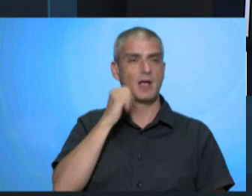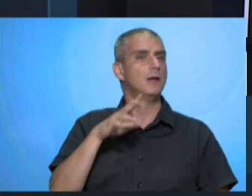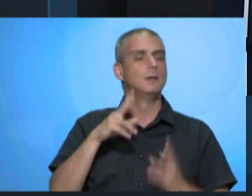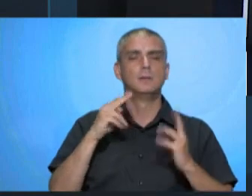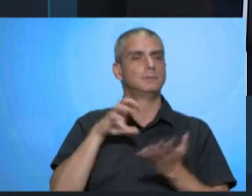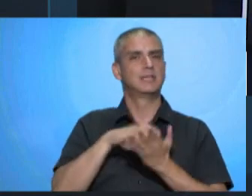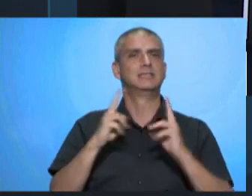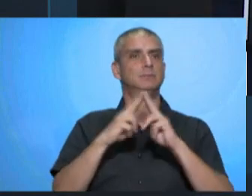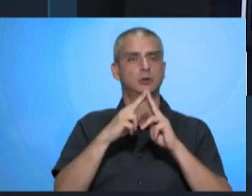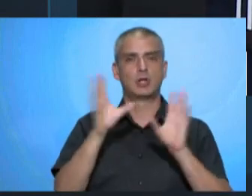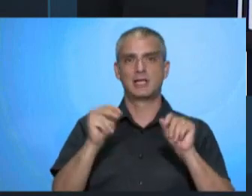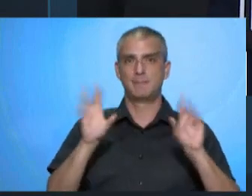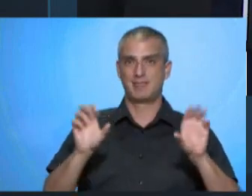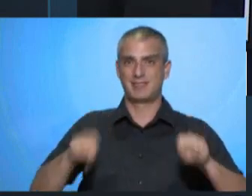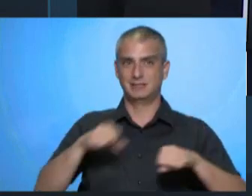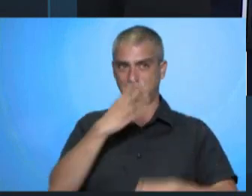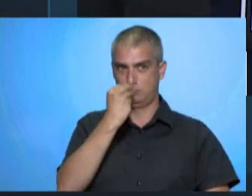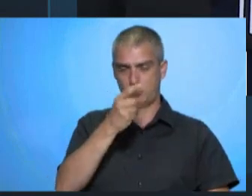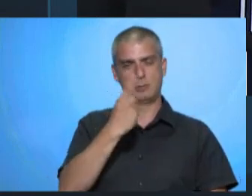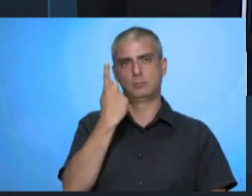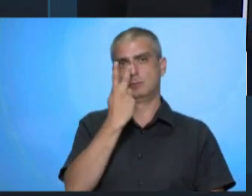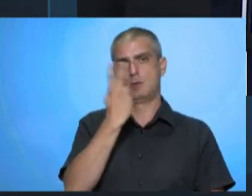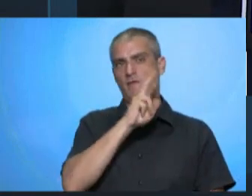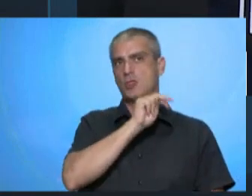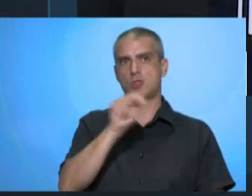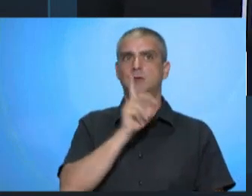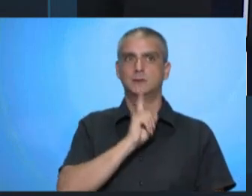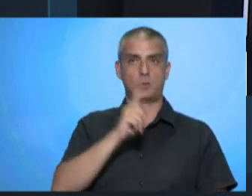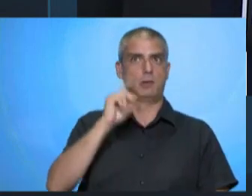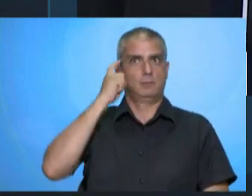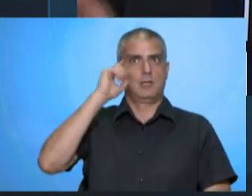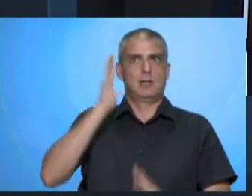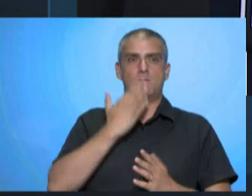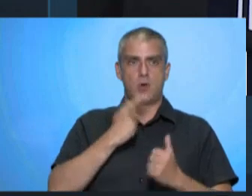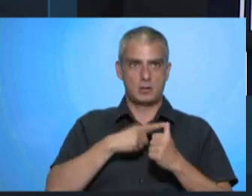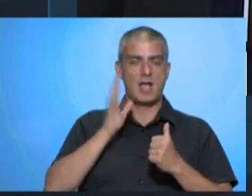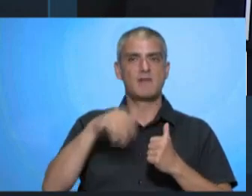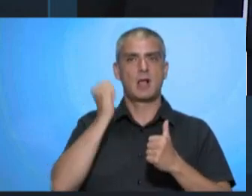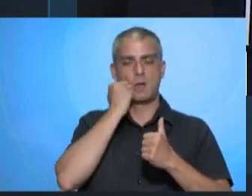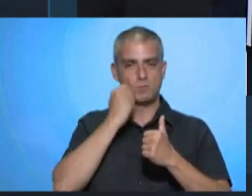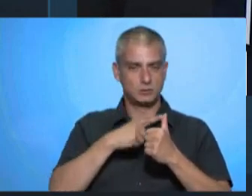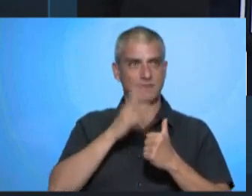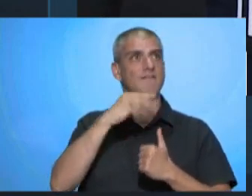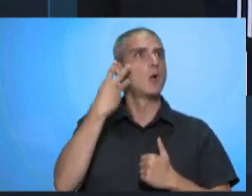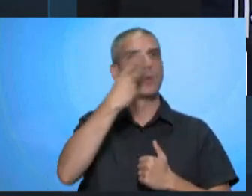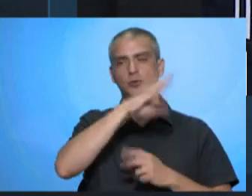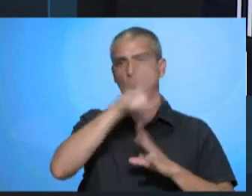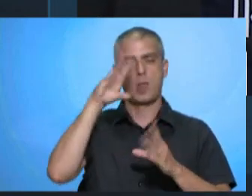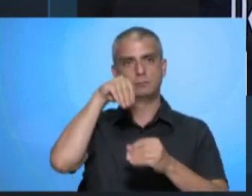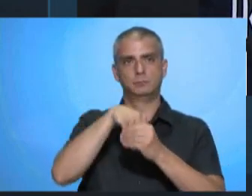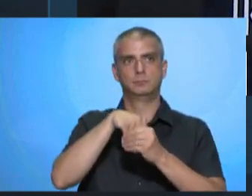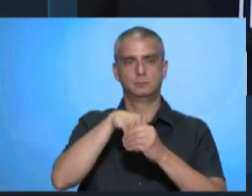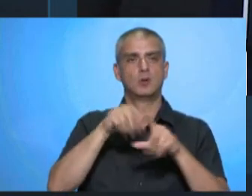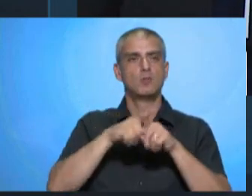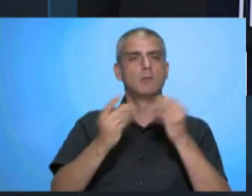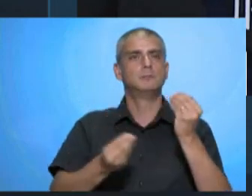של נתניהו עם פוטין, הנושא הסורי זה נושא שמאוד מדאיג את ישראל, אבל לא רק, גם מוסקבה, גם וושינגטון, כולם מעורבות במשחק